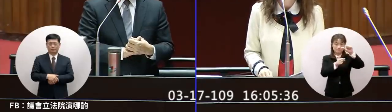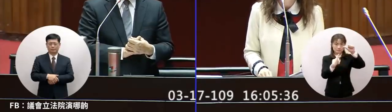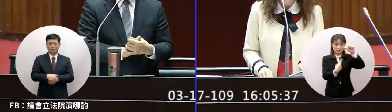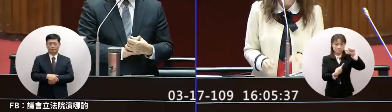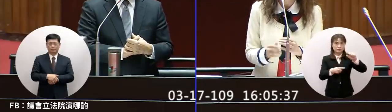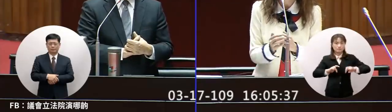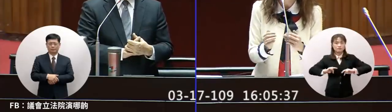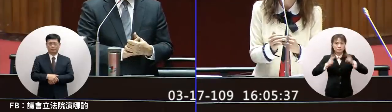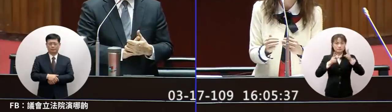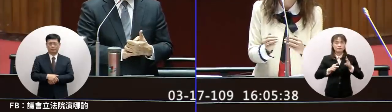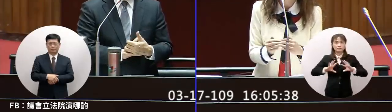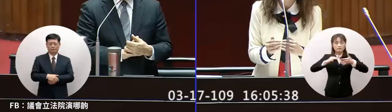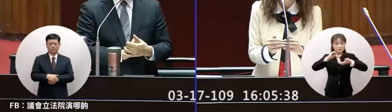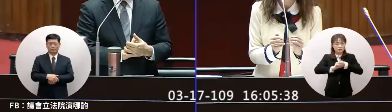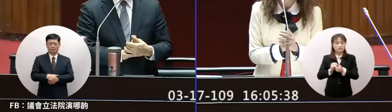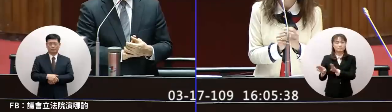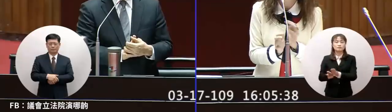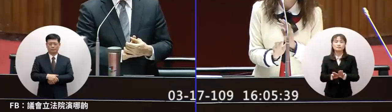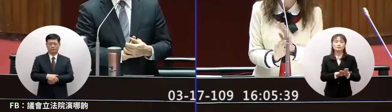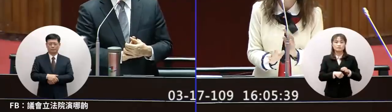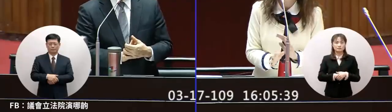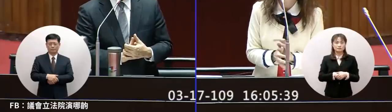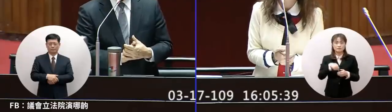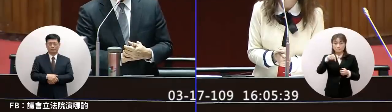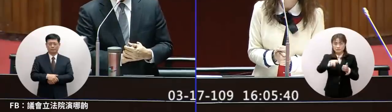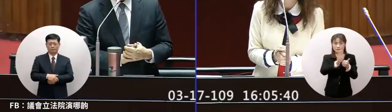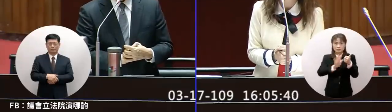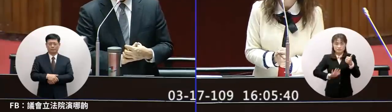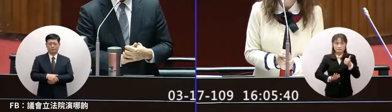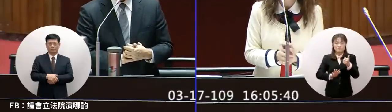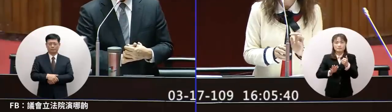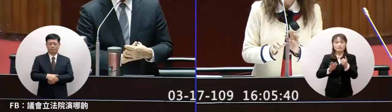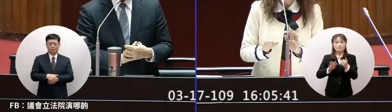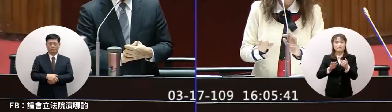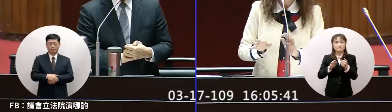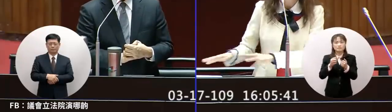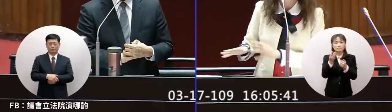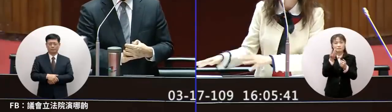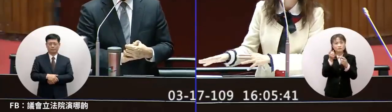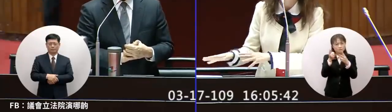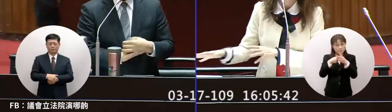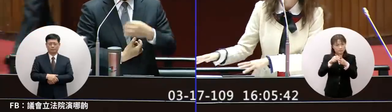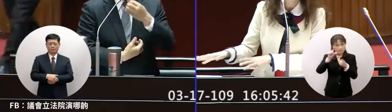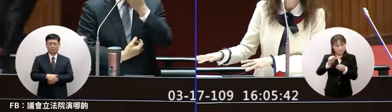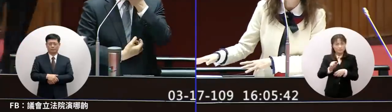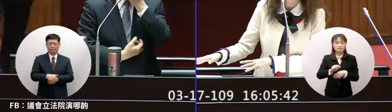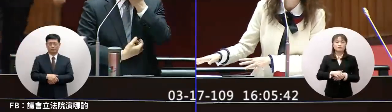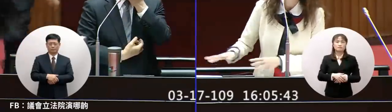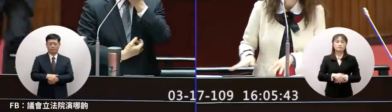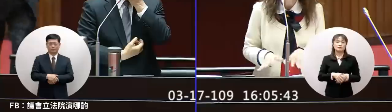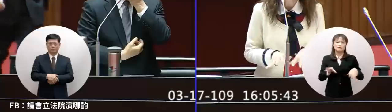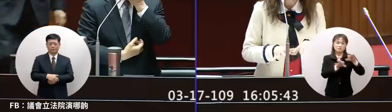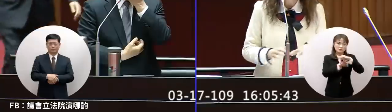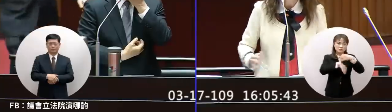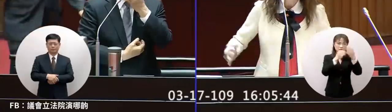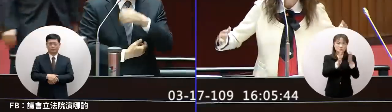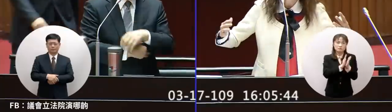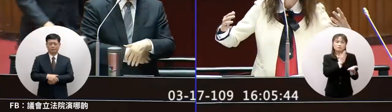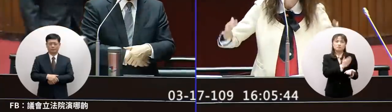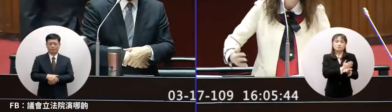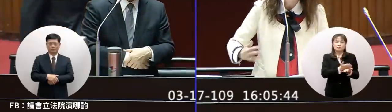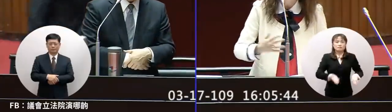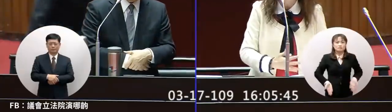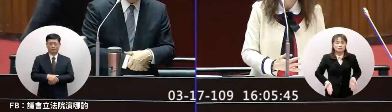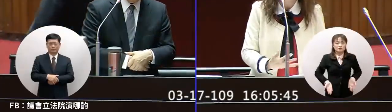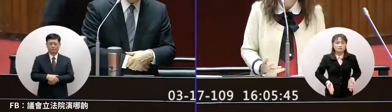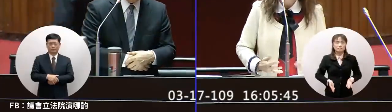定假日？因为伊的应用的层面其实讲也是详细，因为咱的经济面其实是拢休困的，所以其实是咱